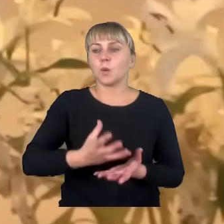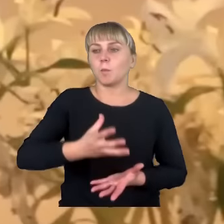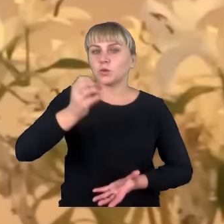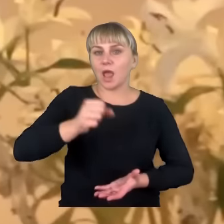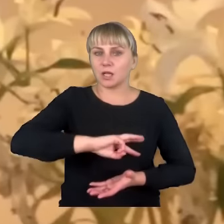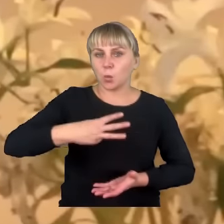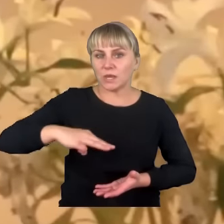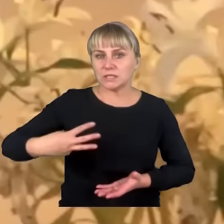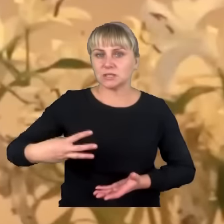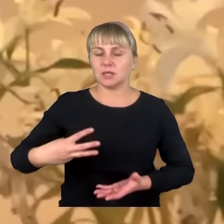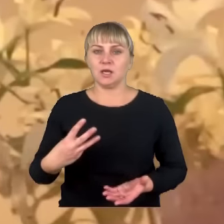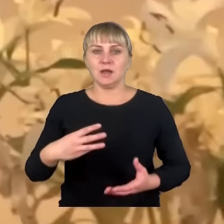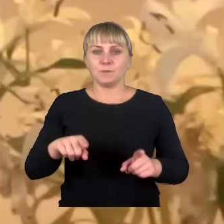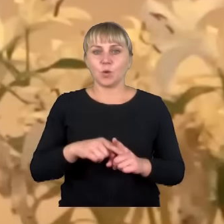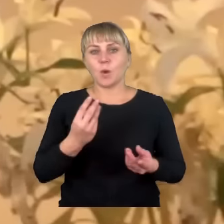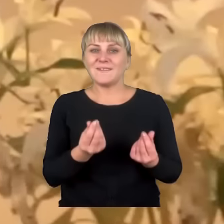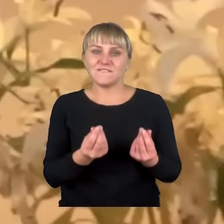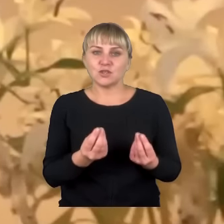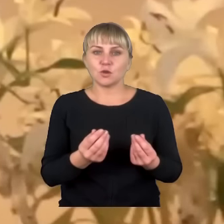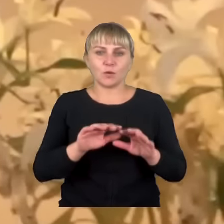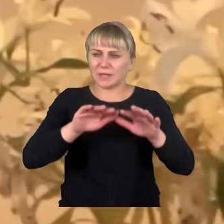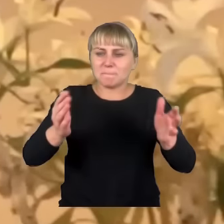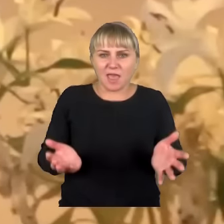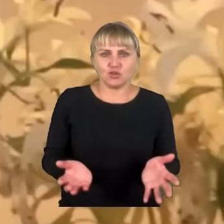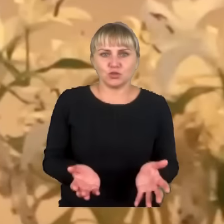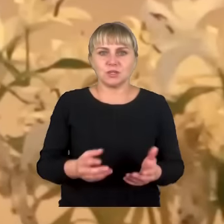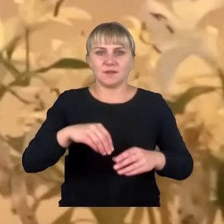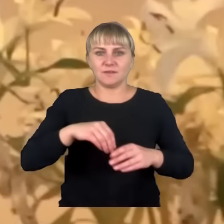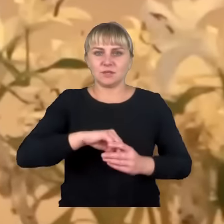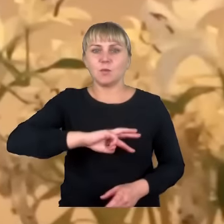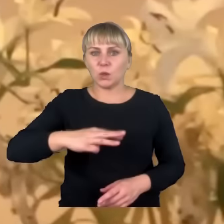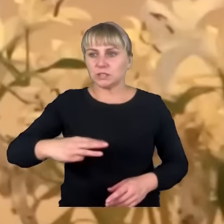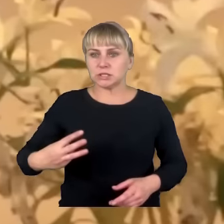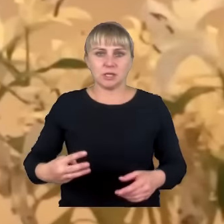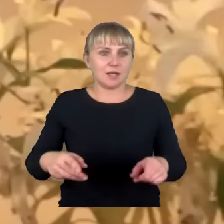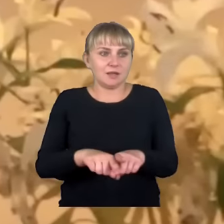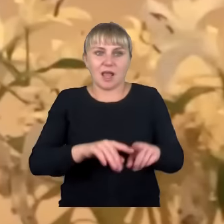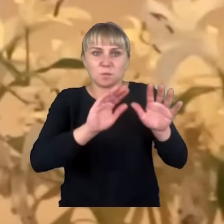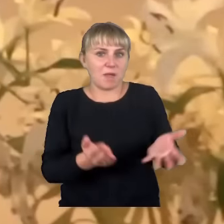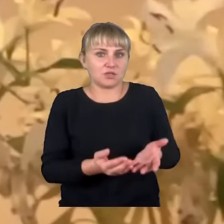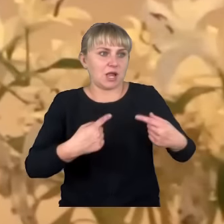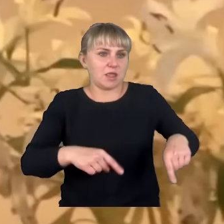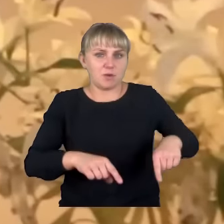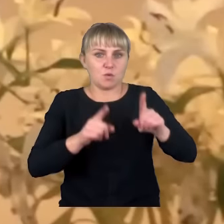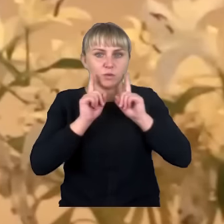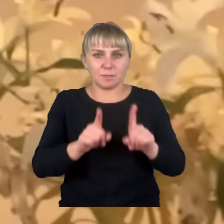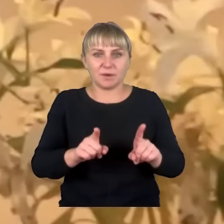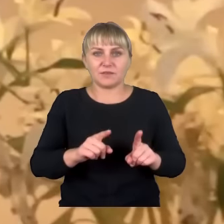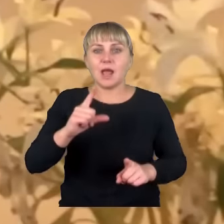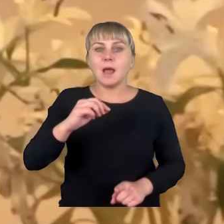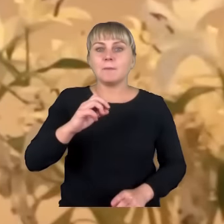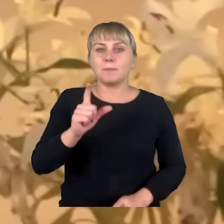w butelki whisky, właściwie w takie beczki whisky i tych beczek podobno też nie było. Więc naprawdę tutaj inwencja Janusza Palikota